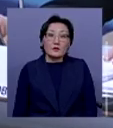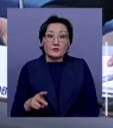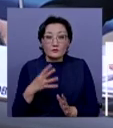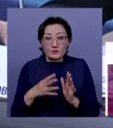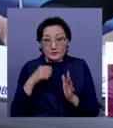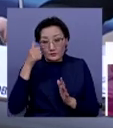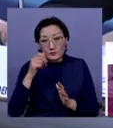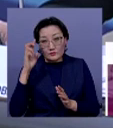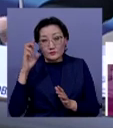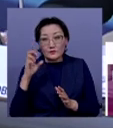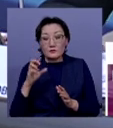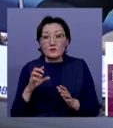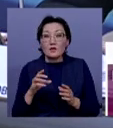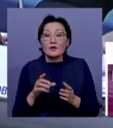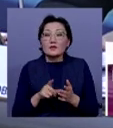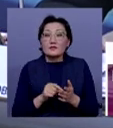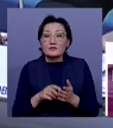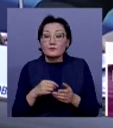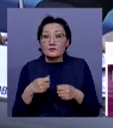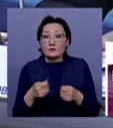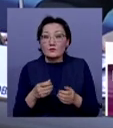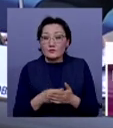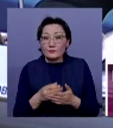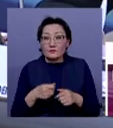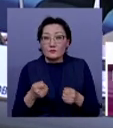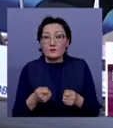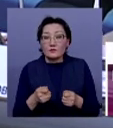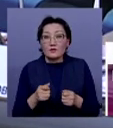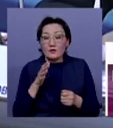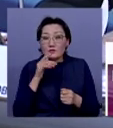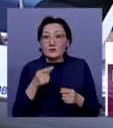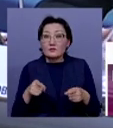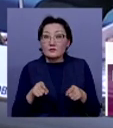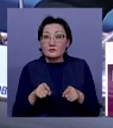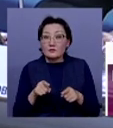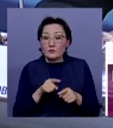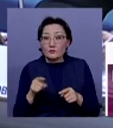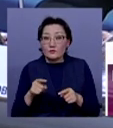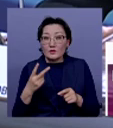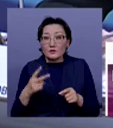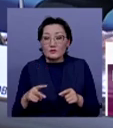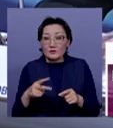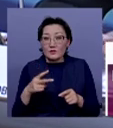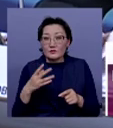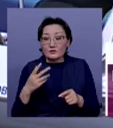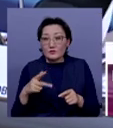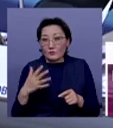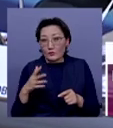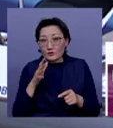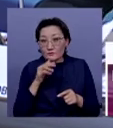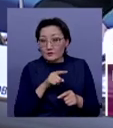2019 жылғы мемлекеттік стипендияға ие болғандар көрсеткіші жас ерекшелігі бойынша мынадай. 20-35 аралығындағы